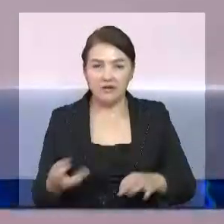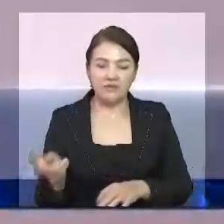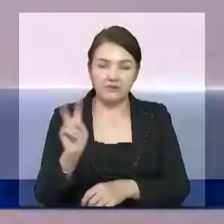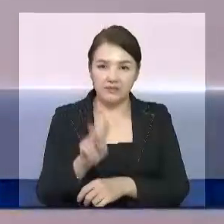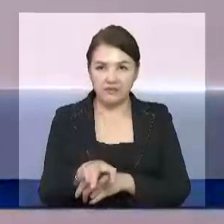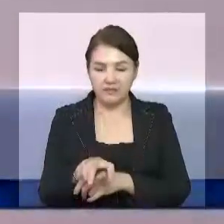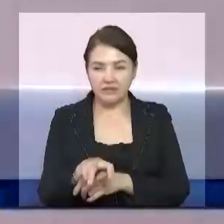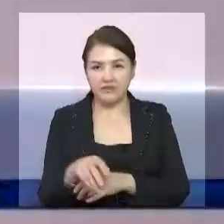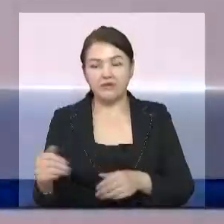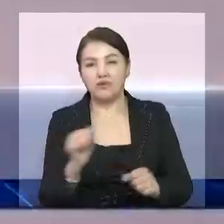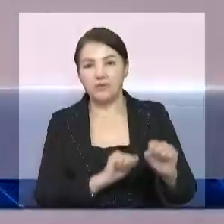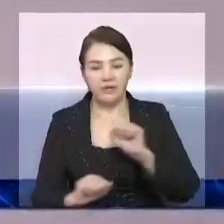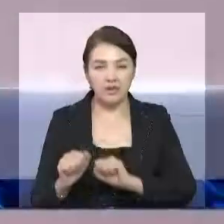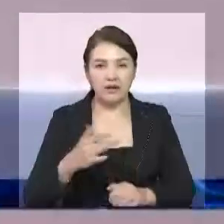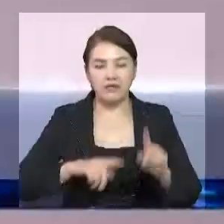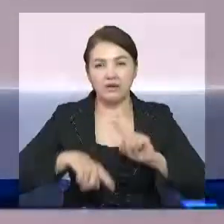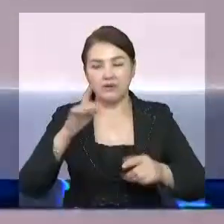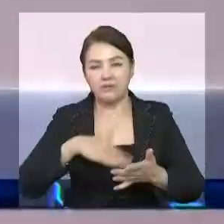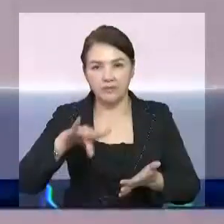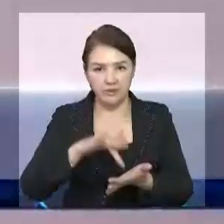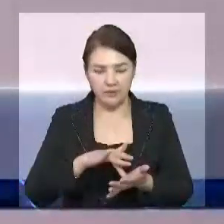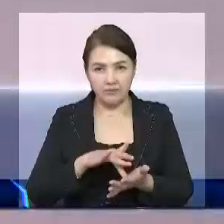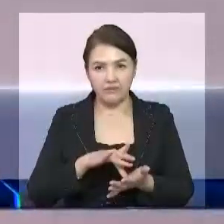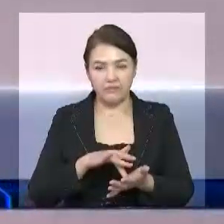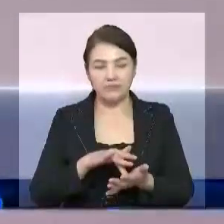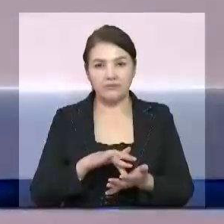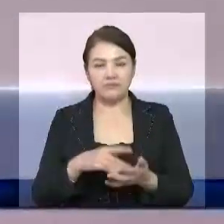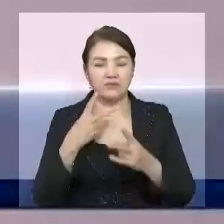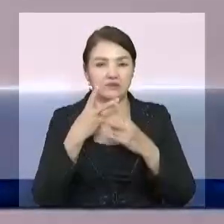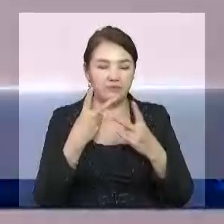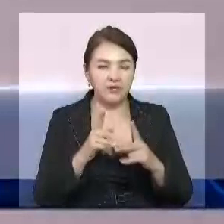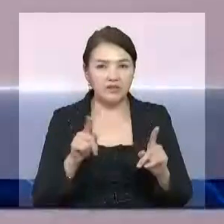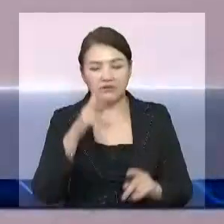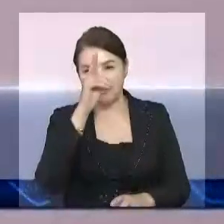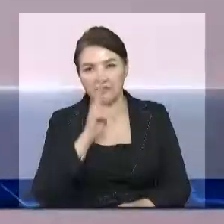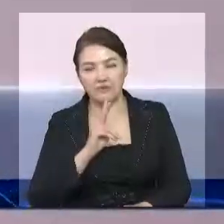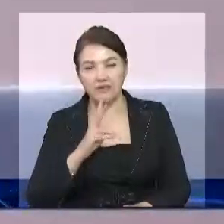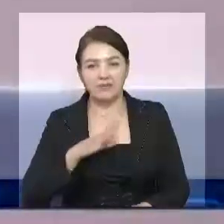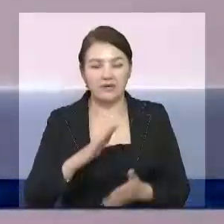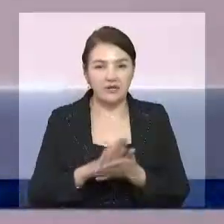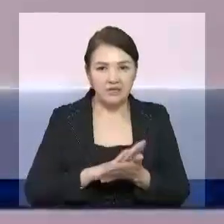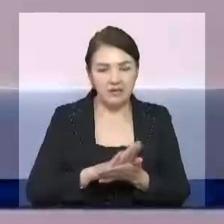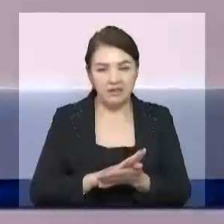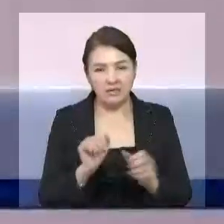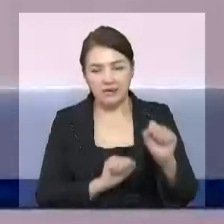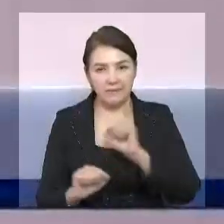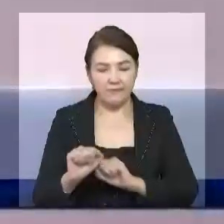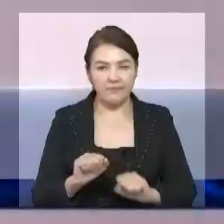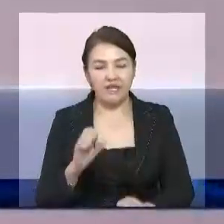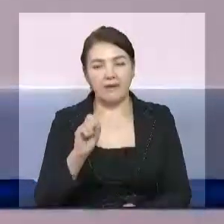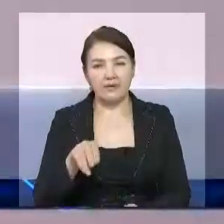вышли убраться в родном своем городе. Несмотря на 2 месяца, которые мы чистили, апрель, май